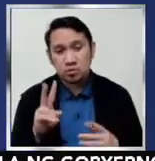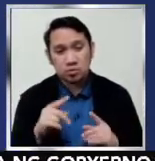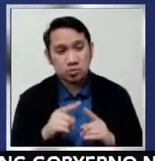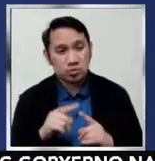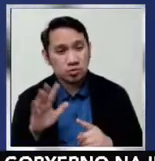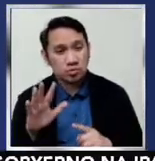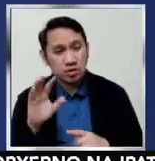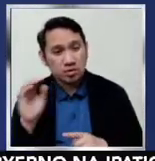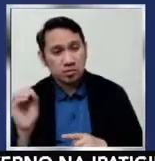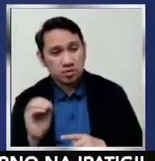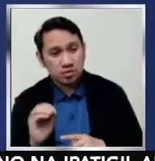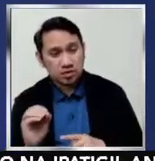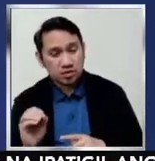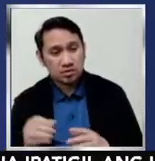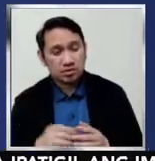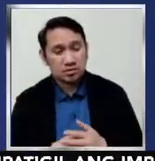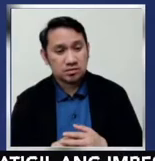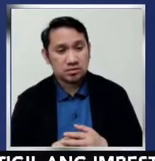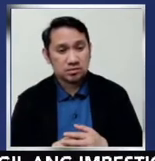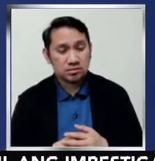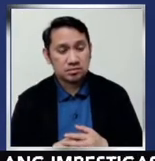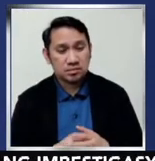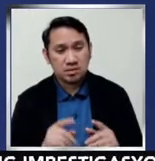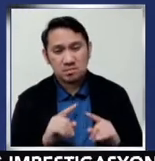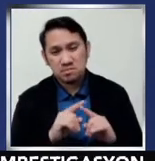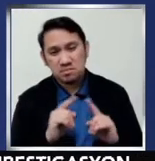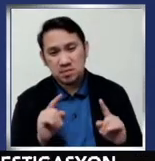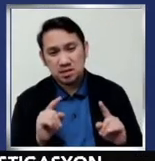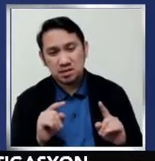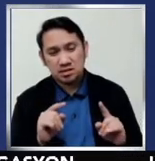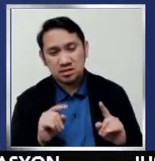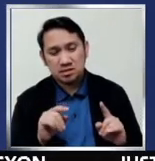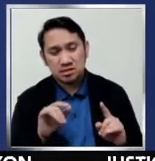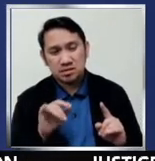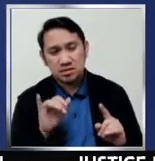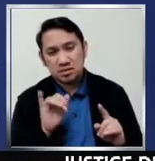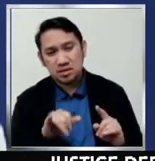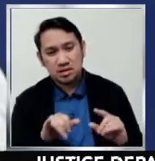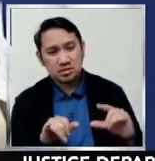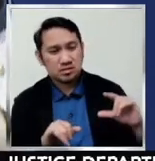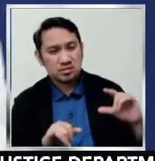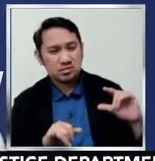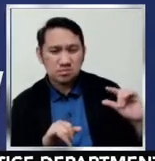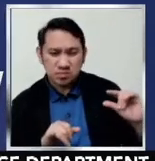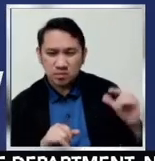on production. But that's quite small compared to